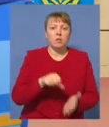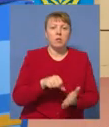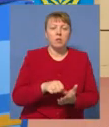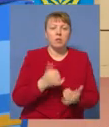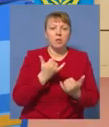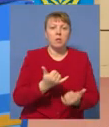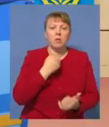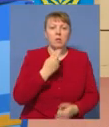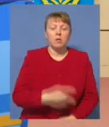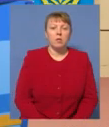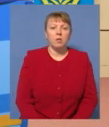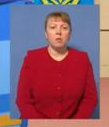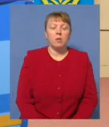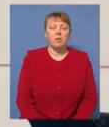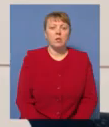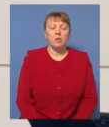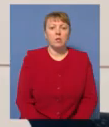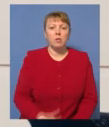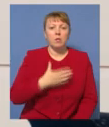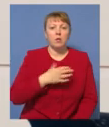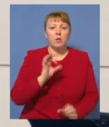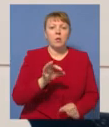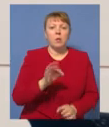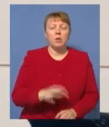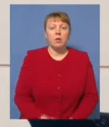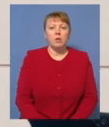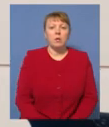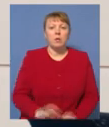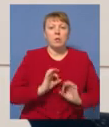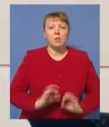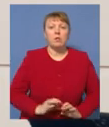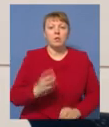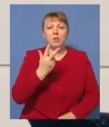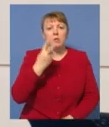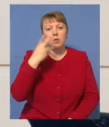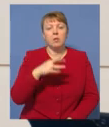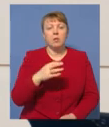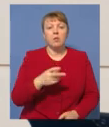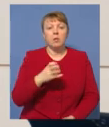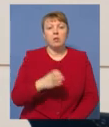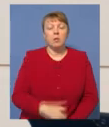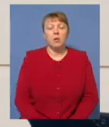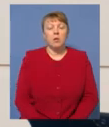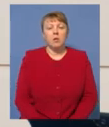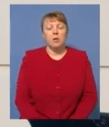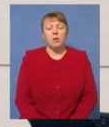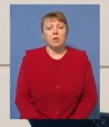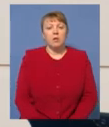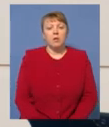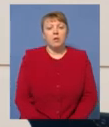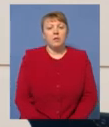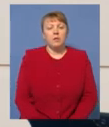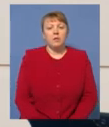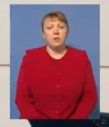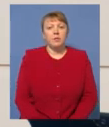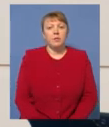уважаемые телезрители. Тема моего выступления – это роль прокурора трехзвенной модели уголовного процесса. Как вы уже